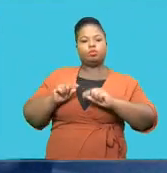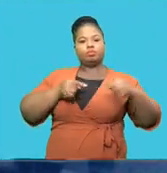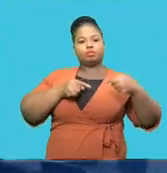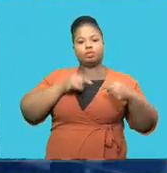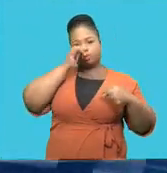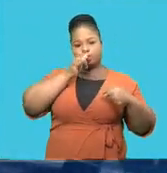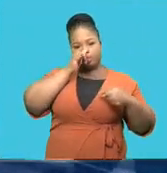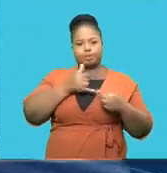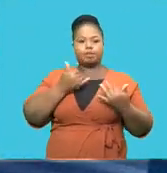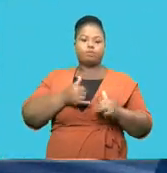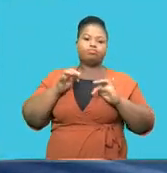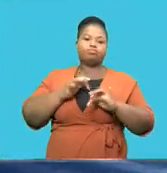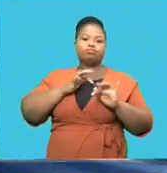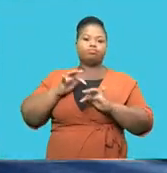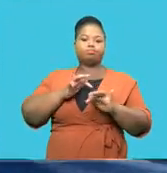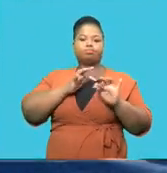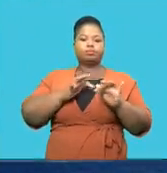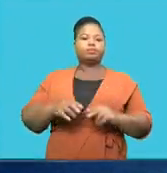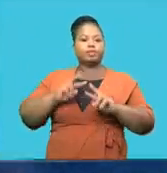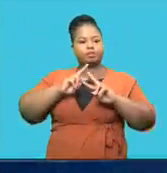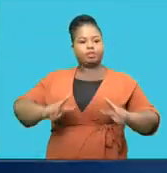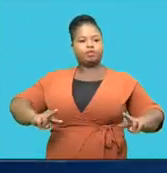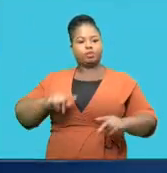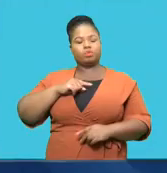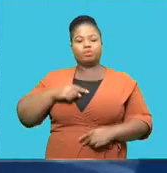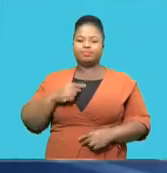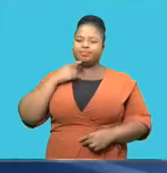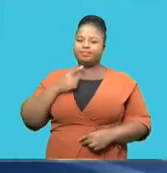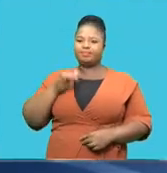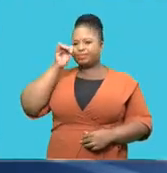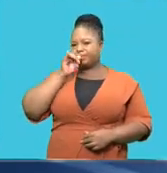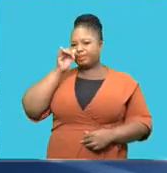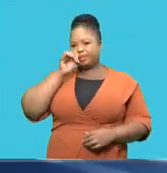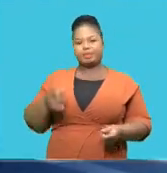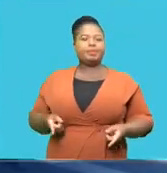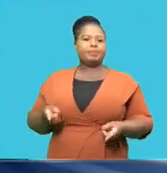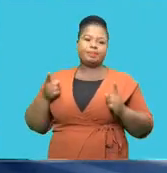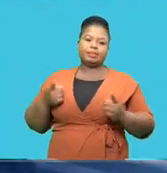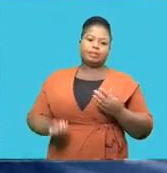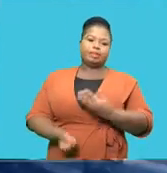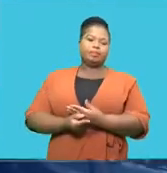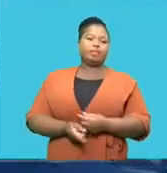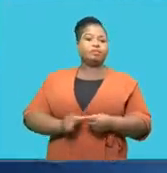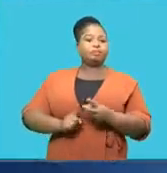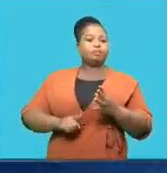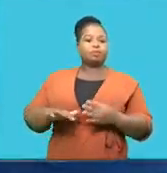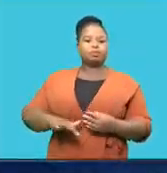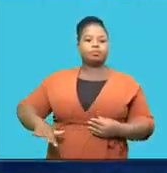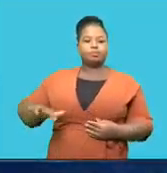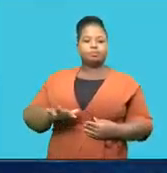kene timeng ya mohwanto ke mokgahlanong le ho phahama ha ketsahalo tsa bosenyi motsaneng wa bona le metsaneng e